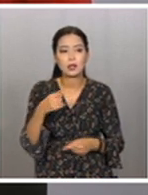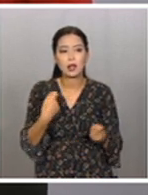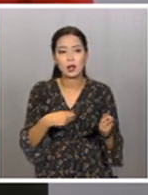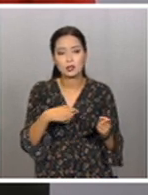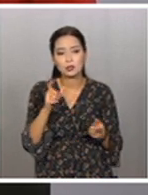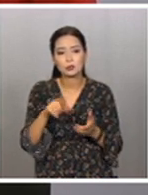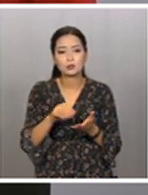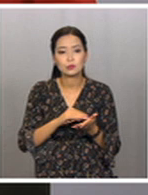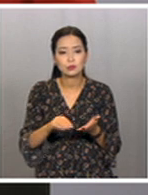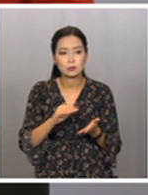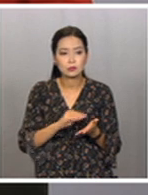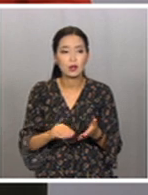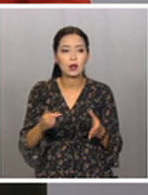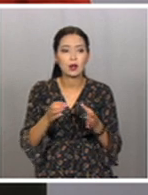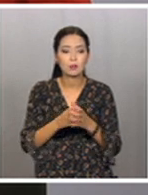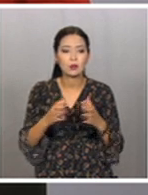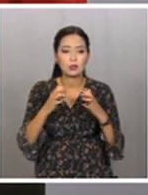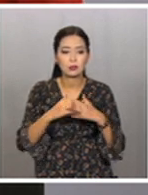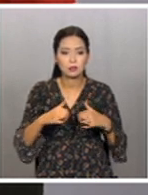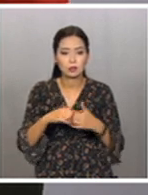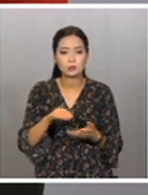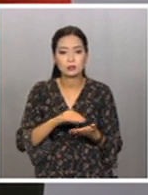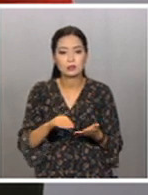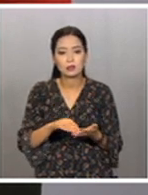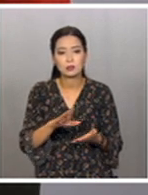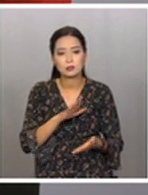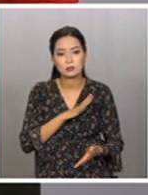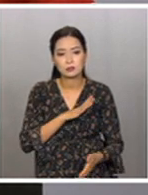сюжеттік композициялық талдау жасадық.